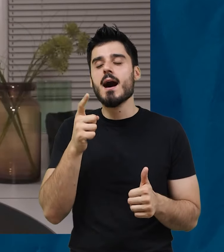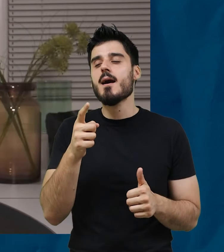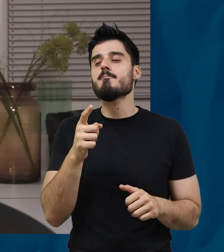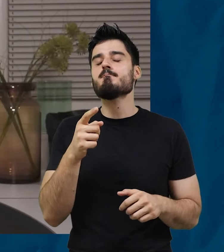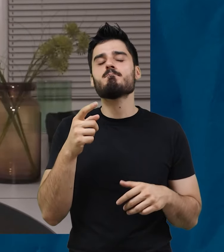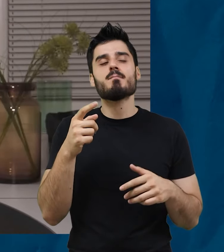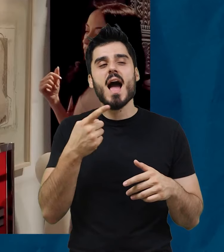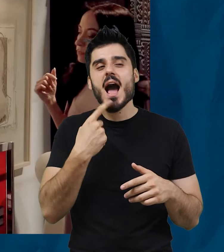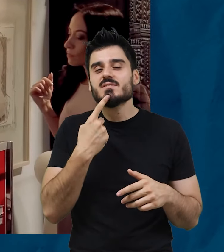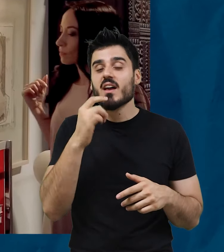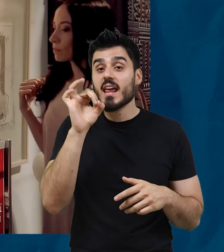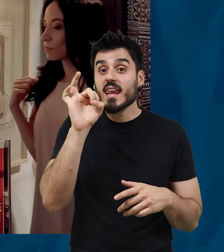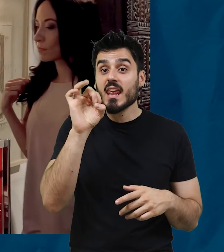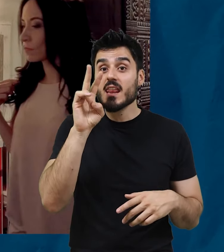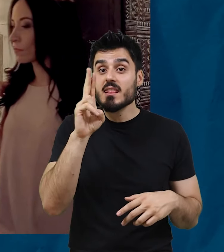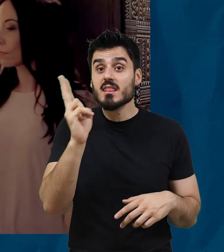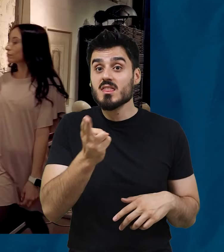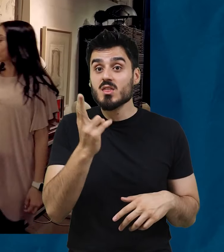момента, индустриалния дизайн.